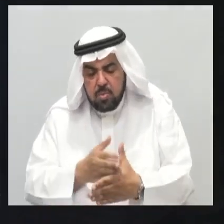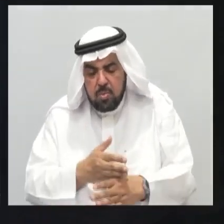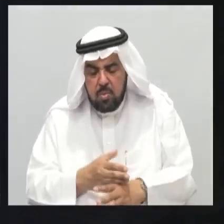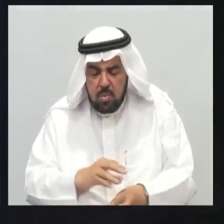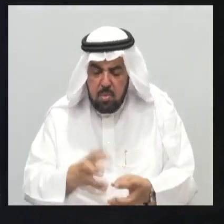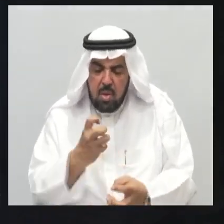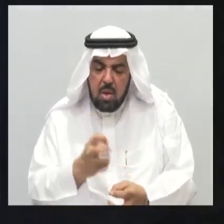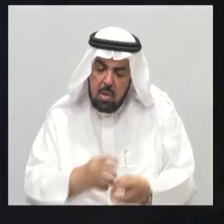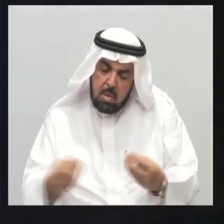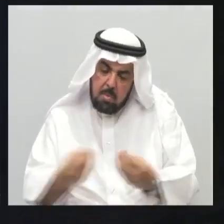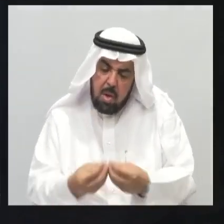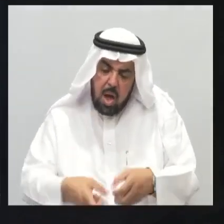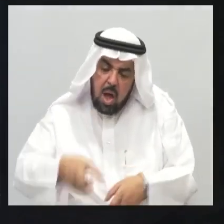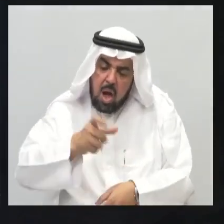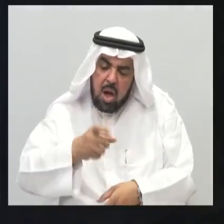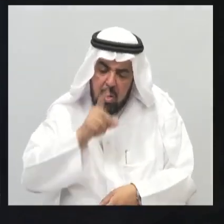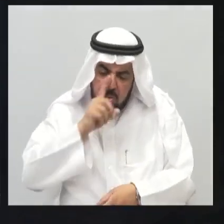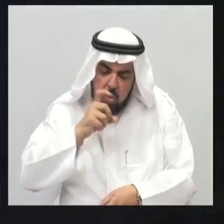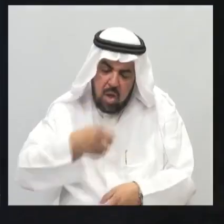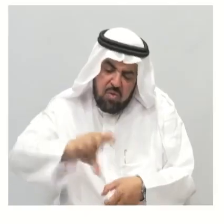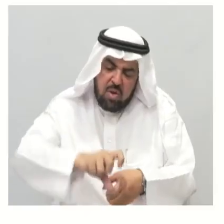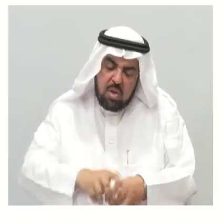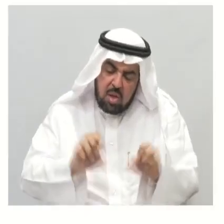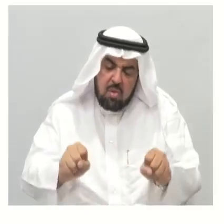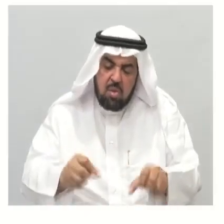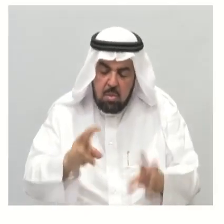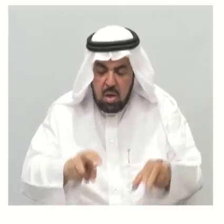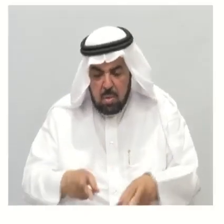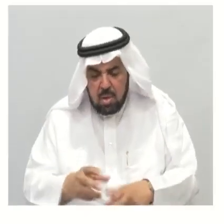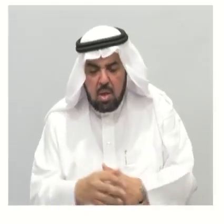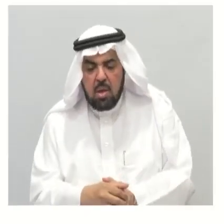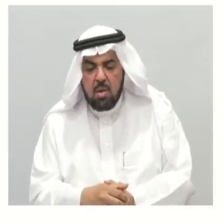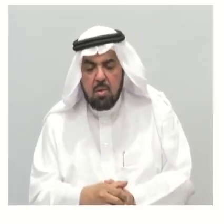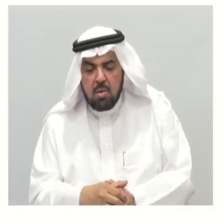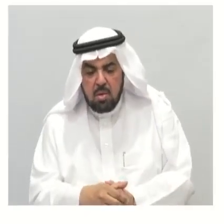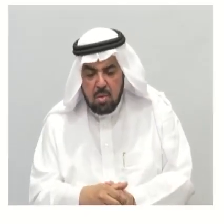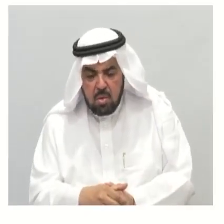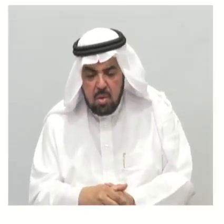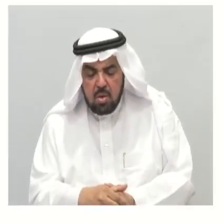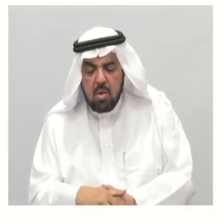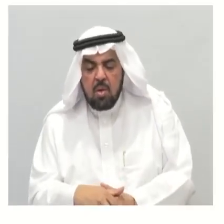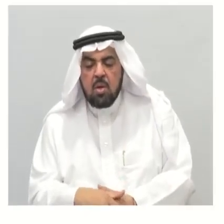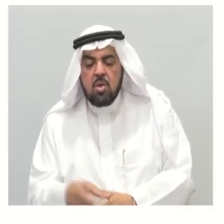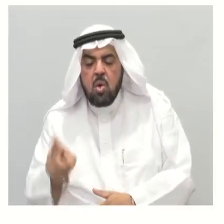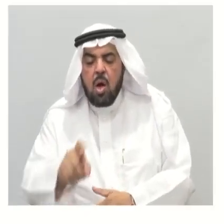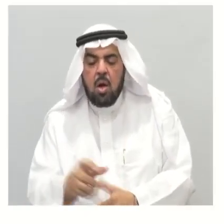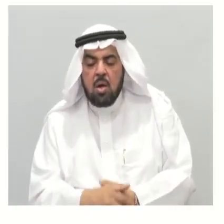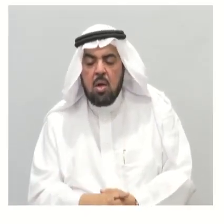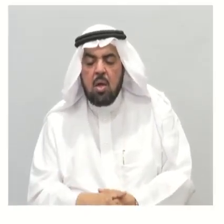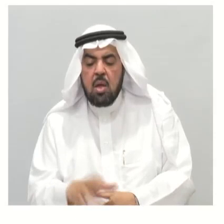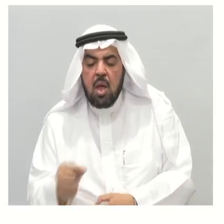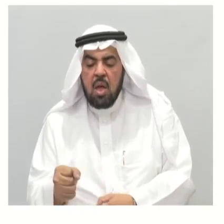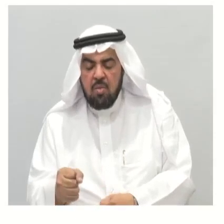بوضع عصير الليمون عليها، ستحتفظ بشكلها لا يتغير. سؤال آخر: